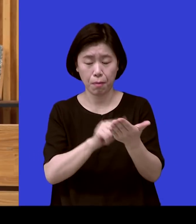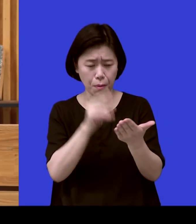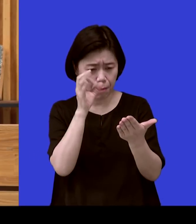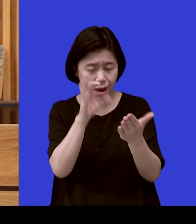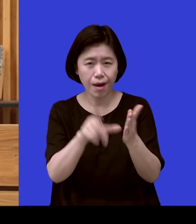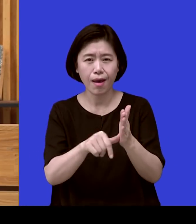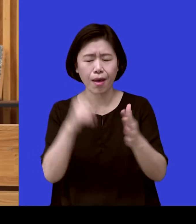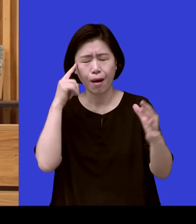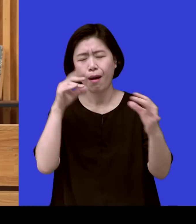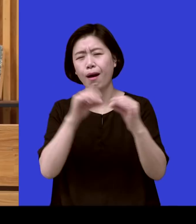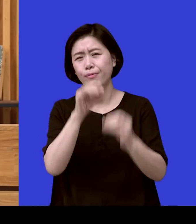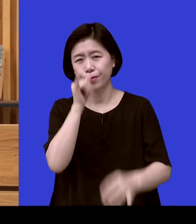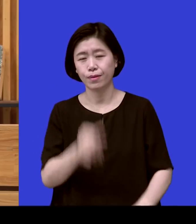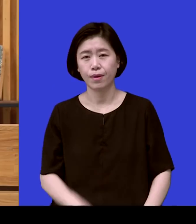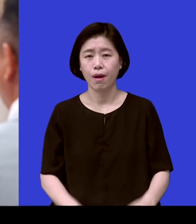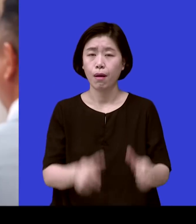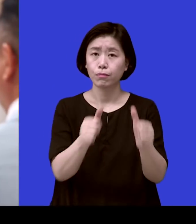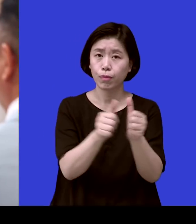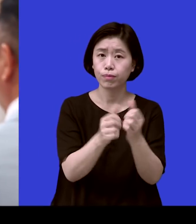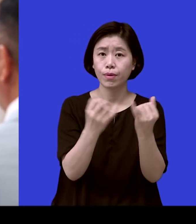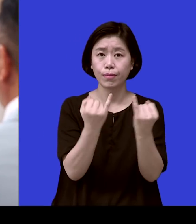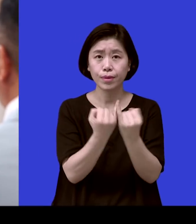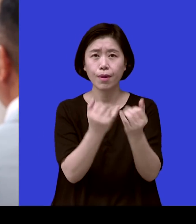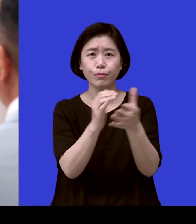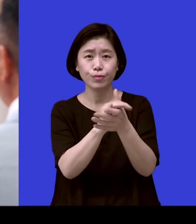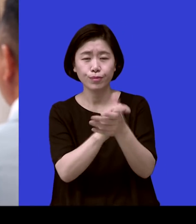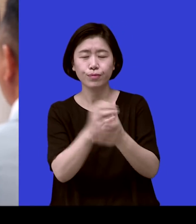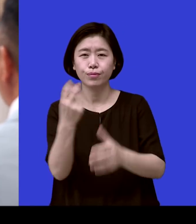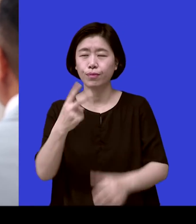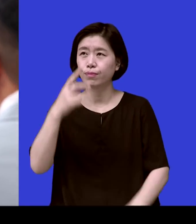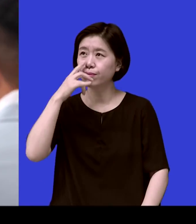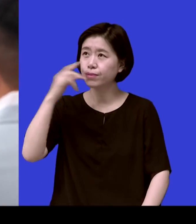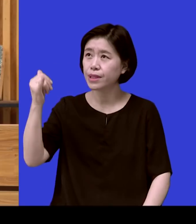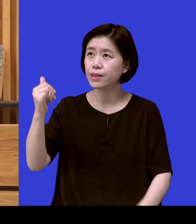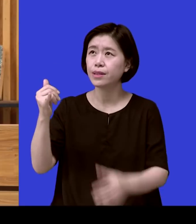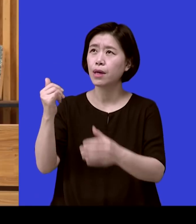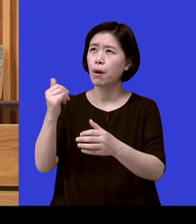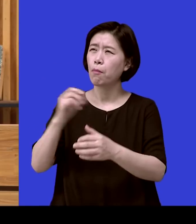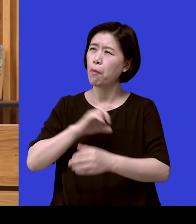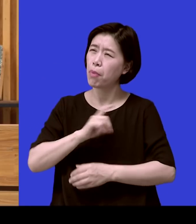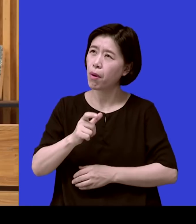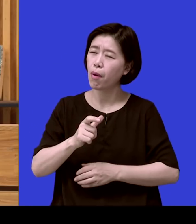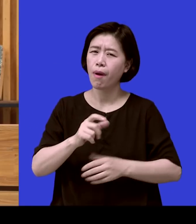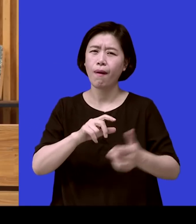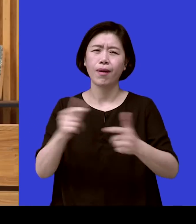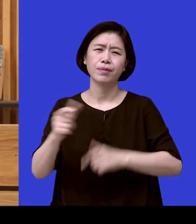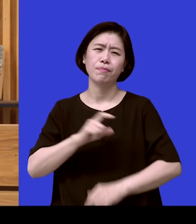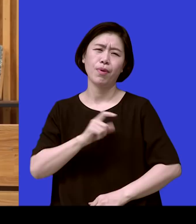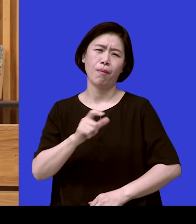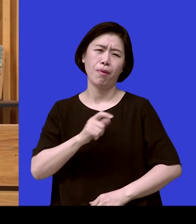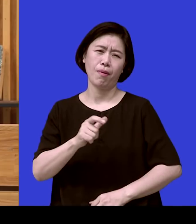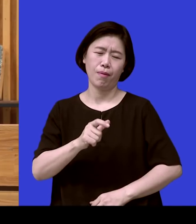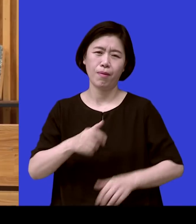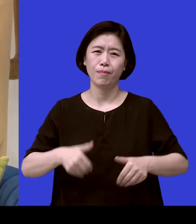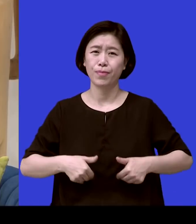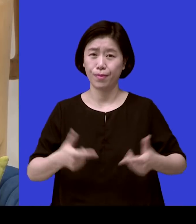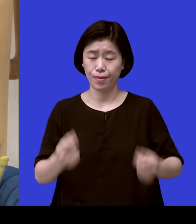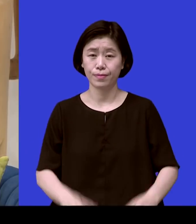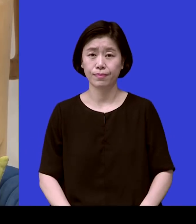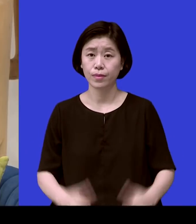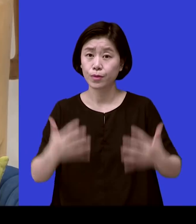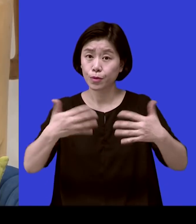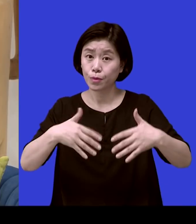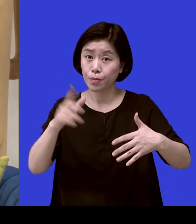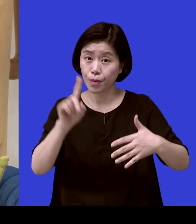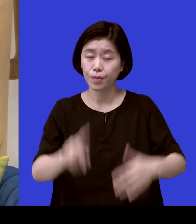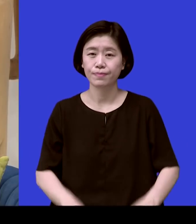뭐 남친 면허, 여친 면허 다 필요하지 않나 생각이 드는데 어떻습니까? 정말 부모 면허를 위해서는 어떤 자격이 좀 있어야 될까요?